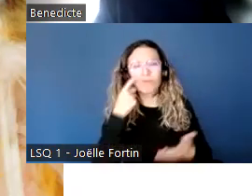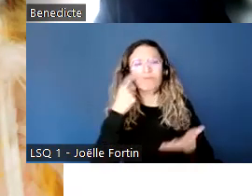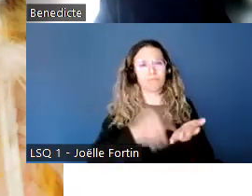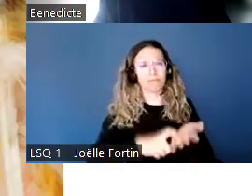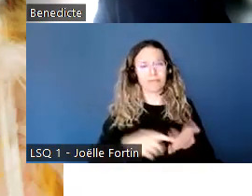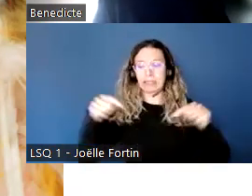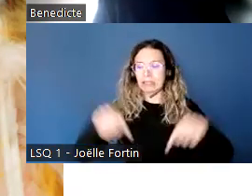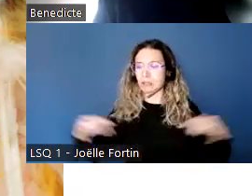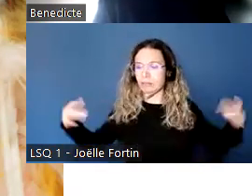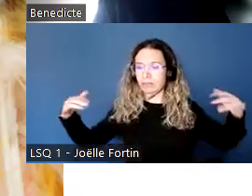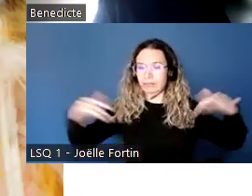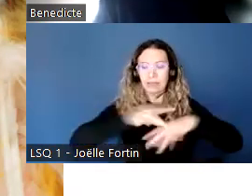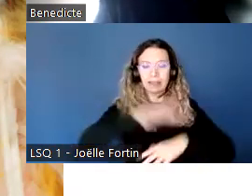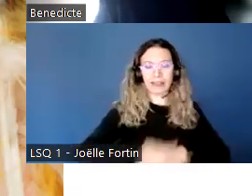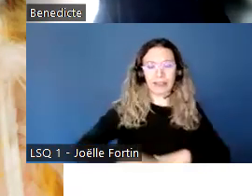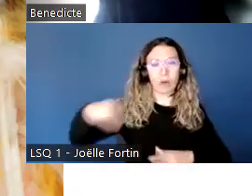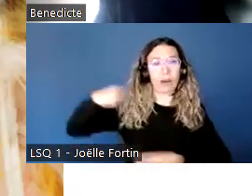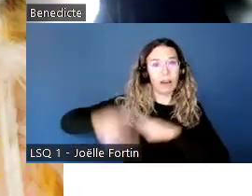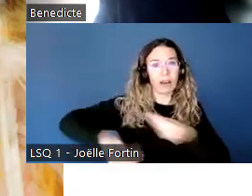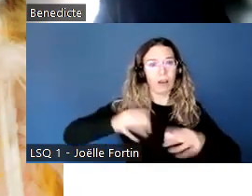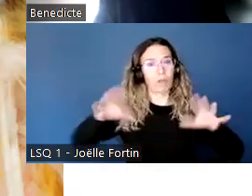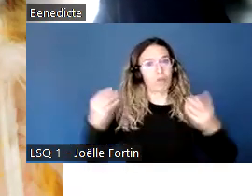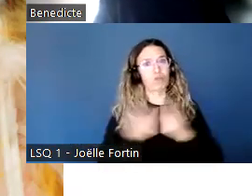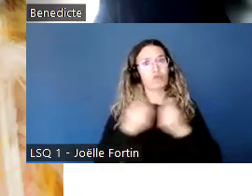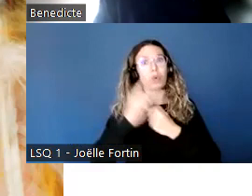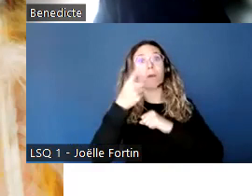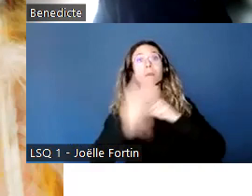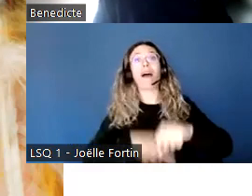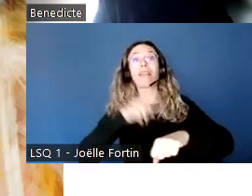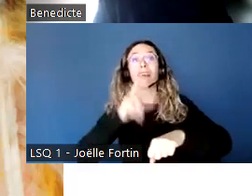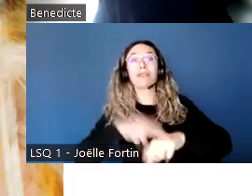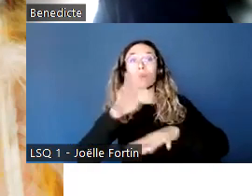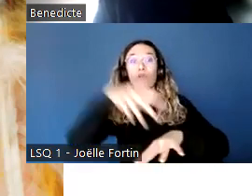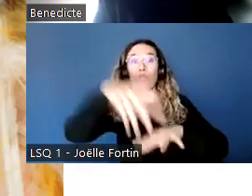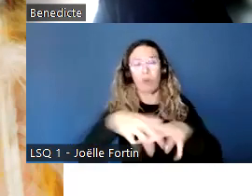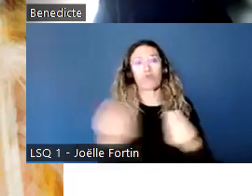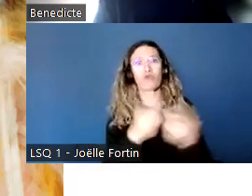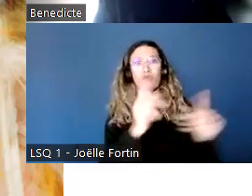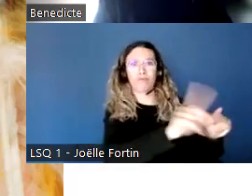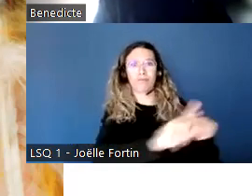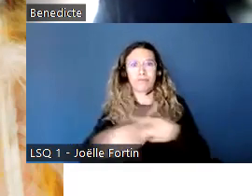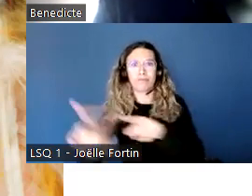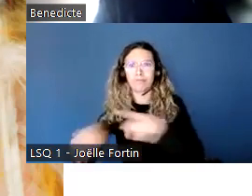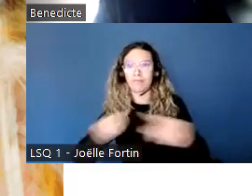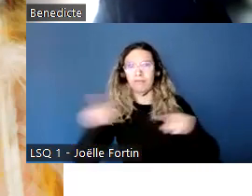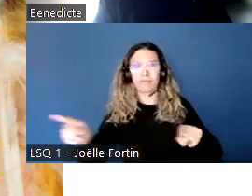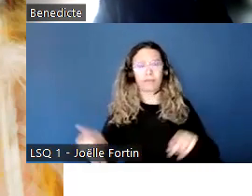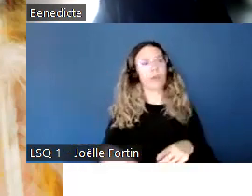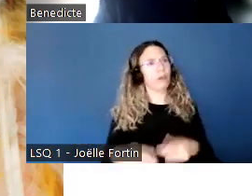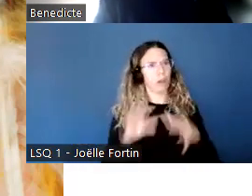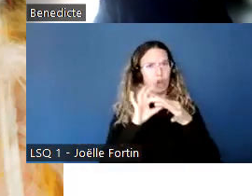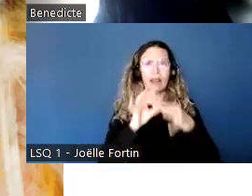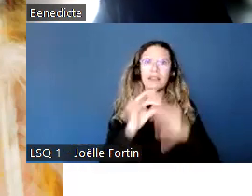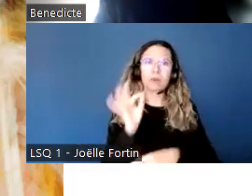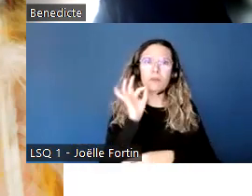sommes réunis sur le territoire traditionnel d'un grand nombre de Premières Nations. Nous reconnaissons leurs relations particulières et